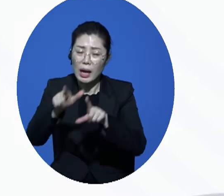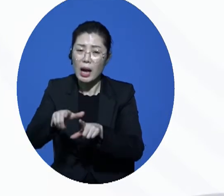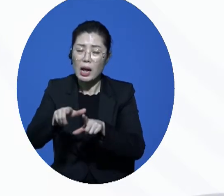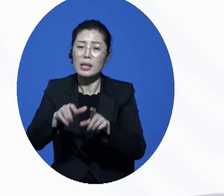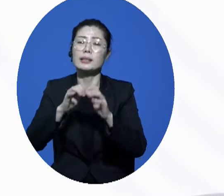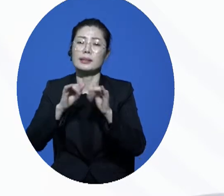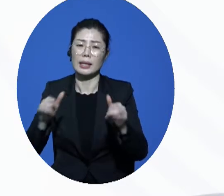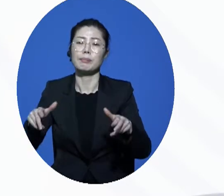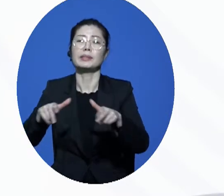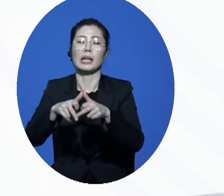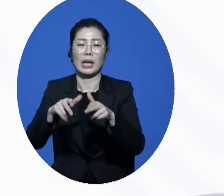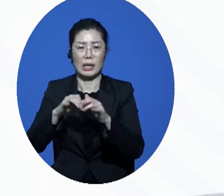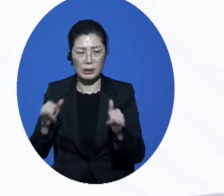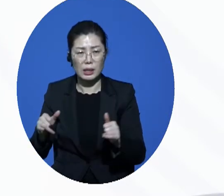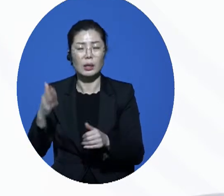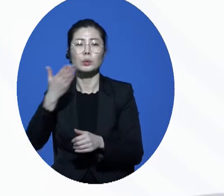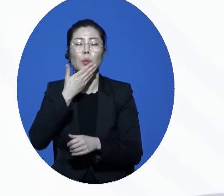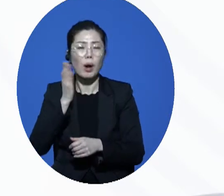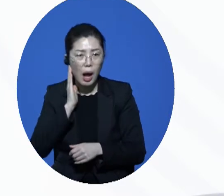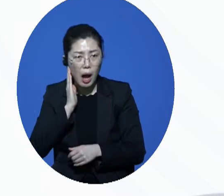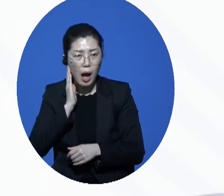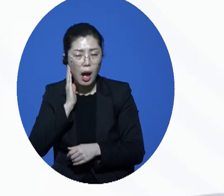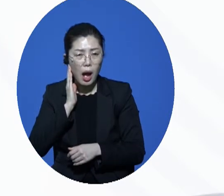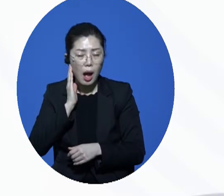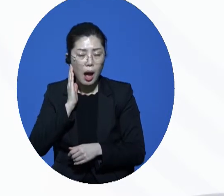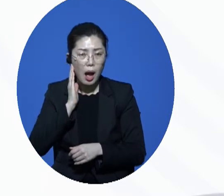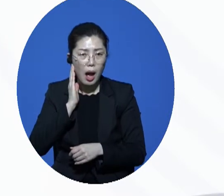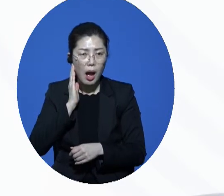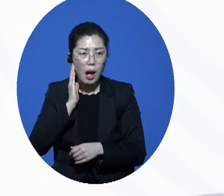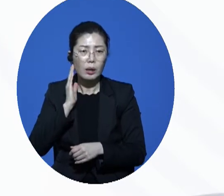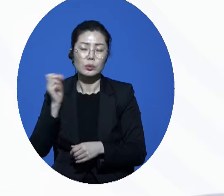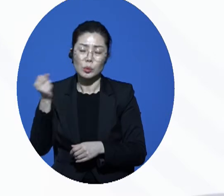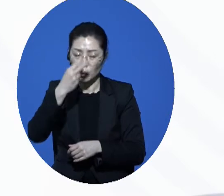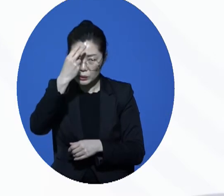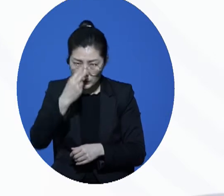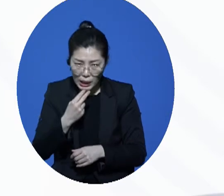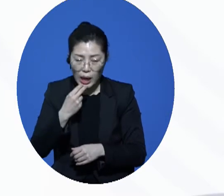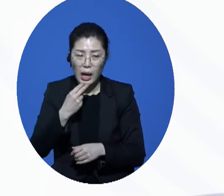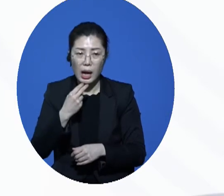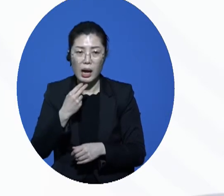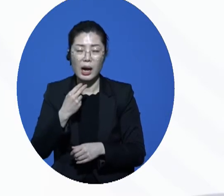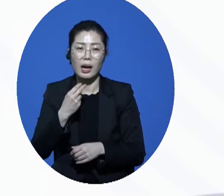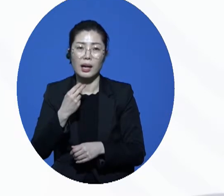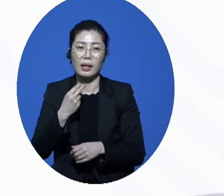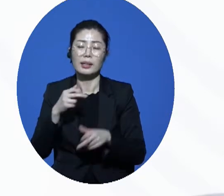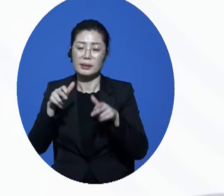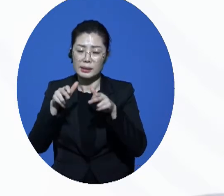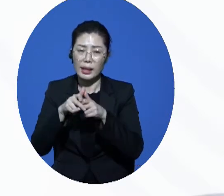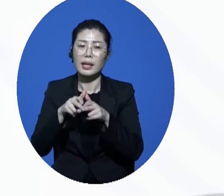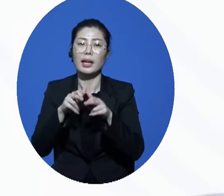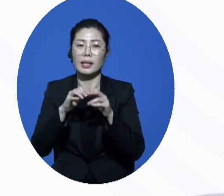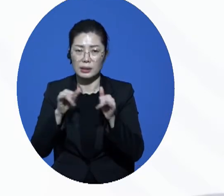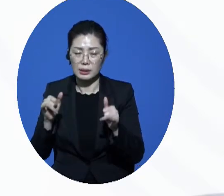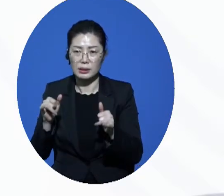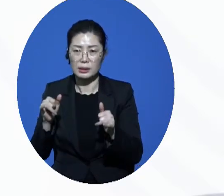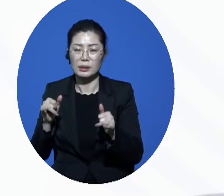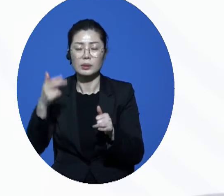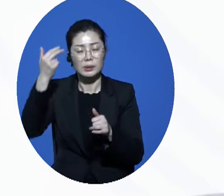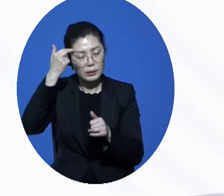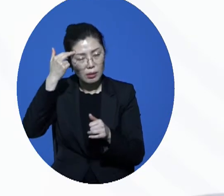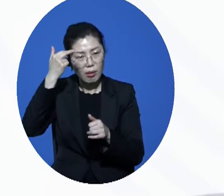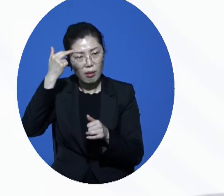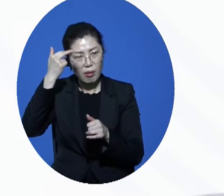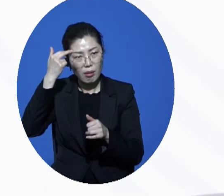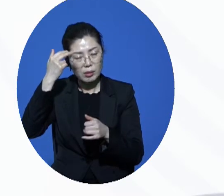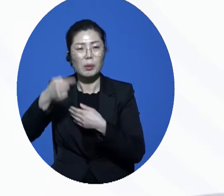있는 장애인들, 청각장애와 또한 난청의 장애인들, 시청각 장애를 갖고 있는 장애인들과 또 지적,